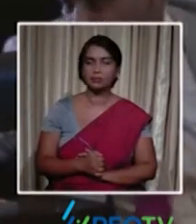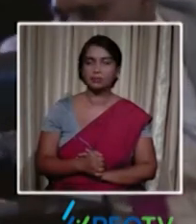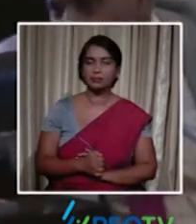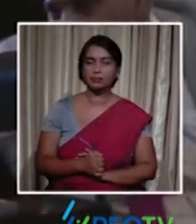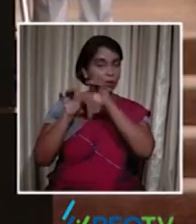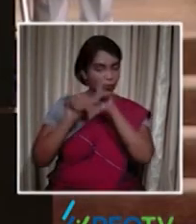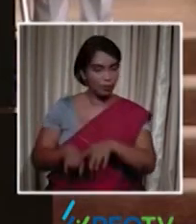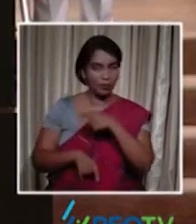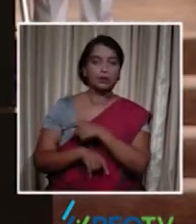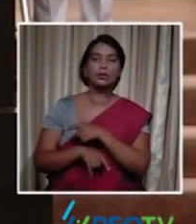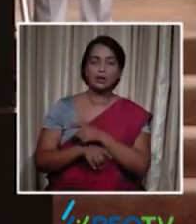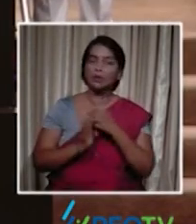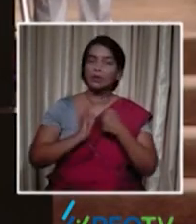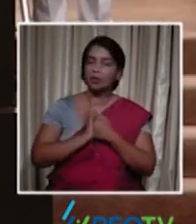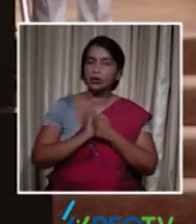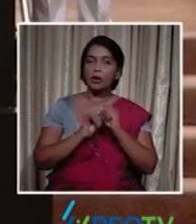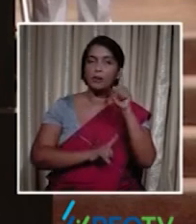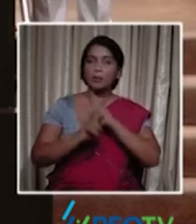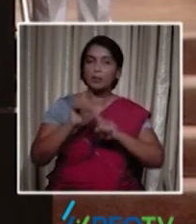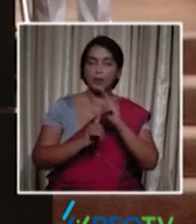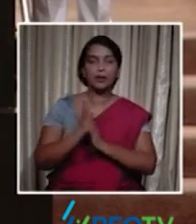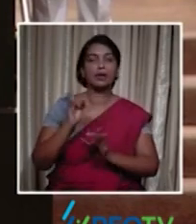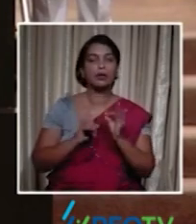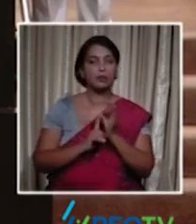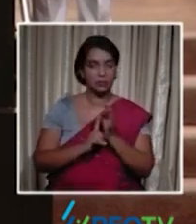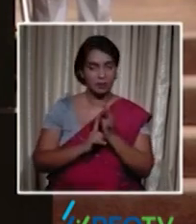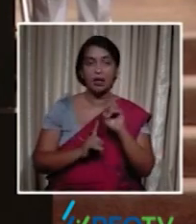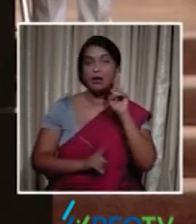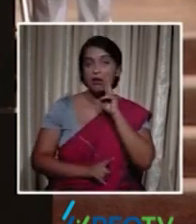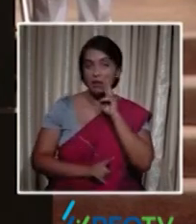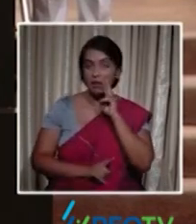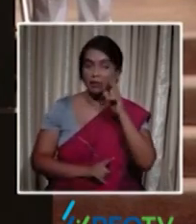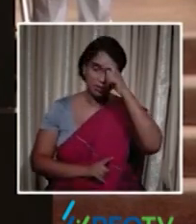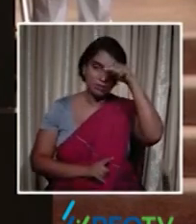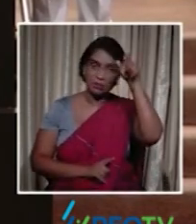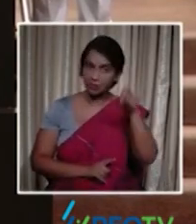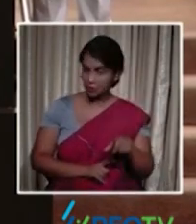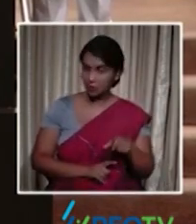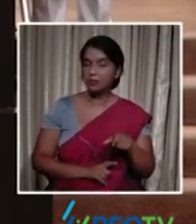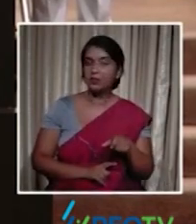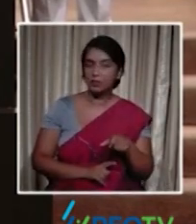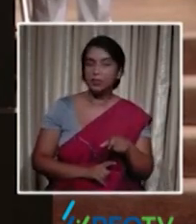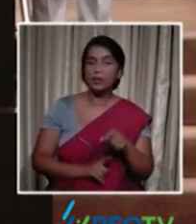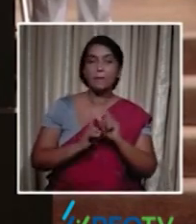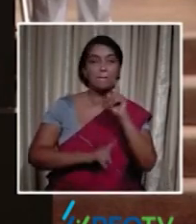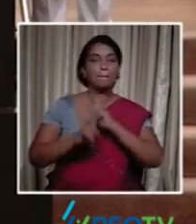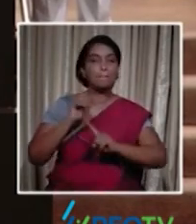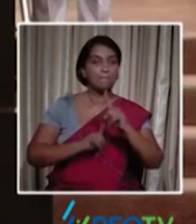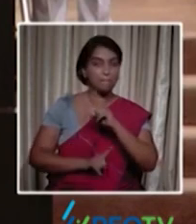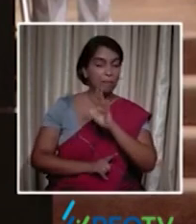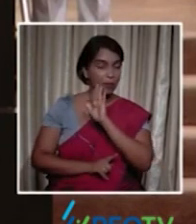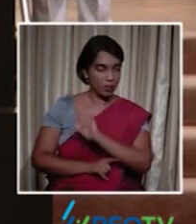ඒ අනුව ගරු පාර්ලිමේන්තු මන්ත්‍රී රනිල් වික්‍රමසිංහ මැතිතුමා පාර්ලිමේන්තුව